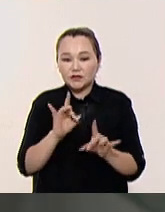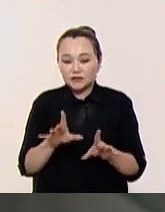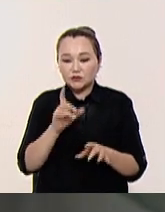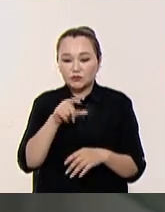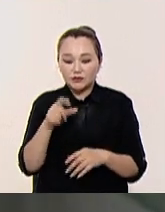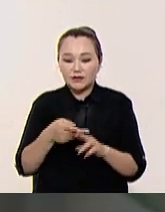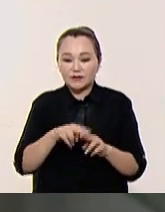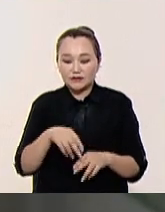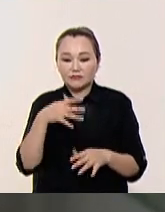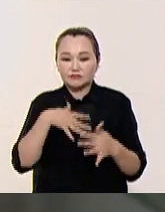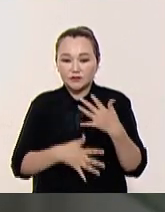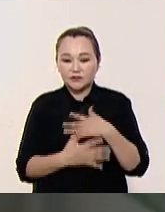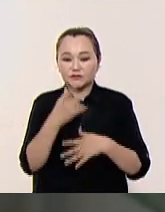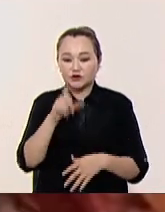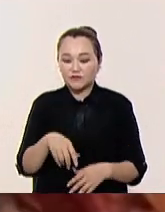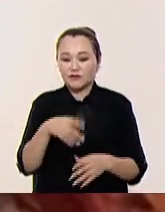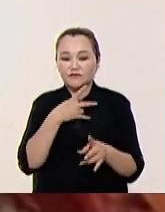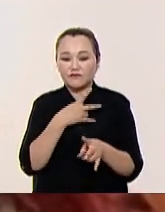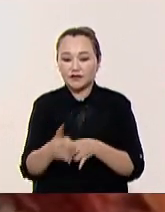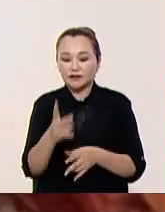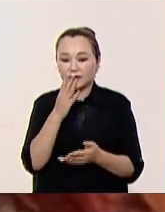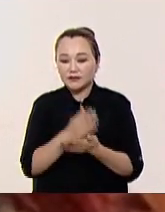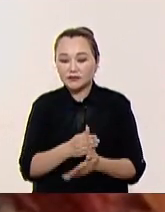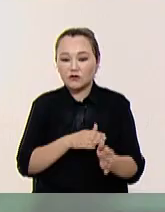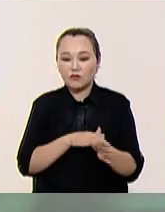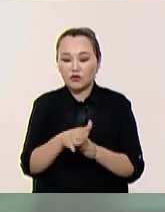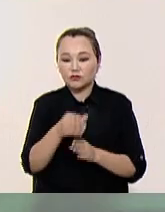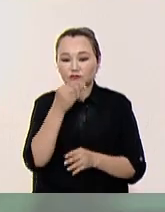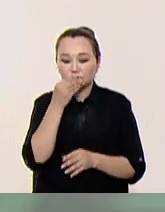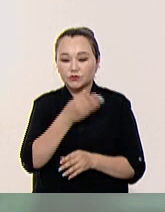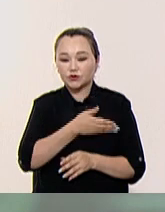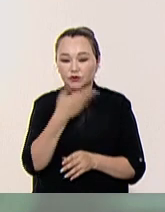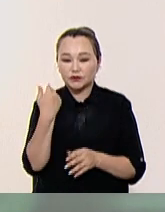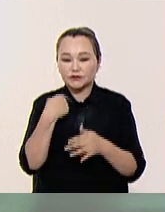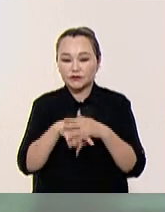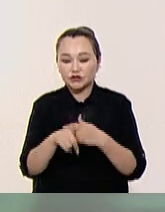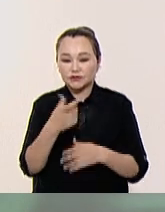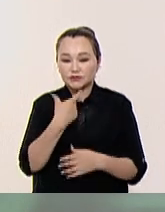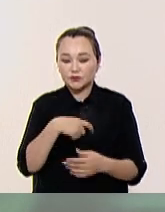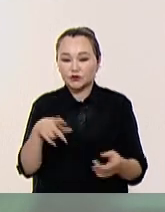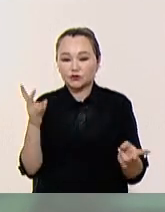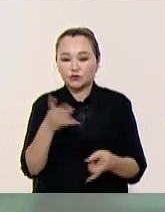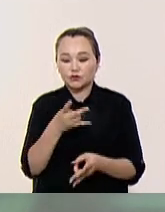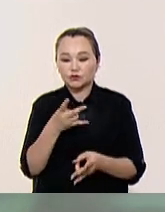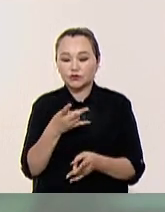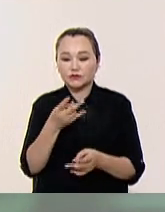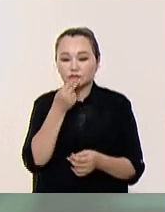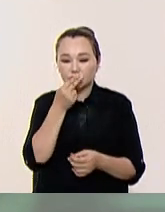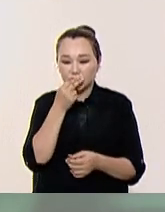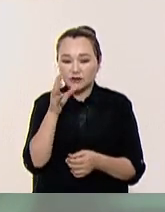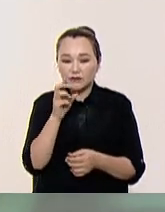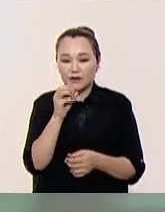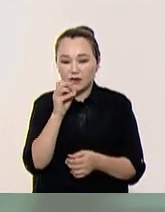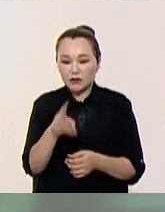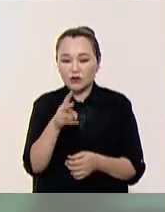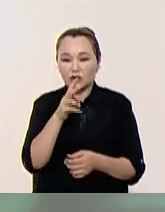бұл адам ағзасына кері әсер етеді деп отыр. Толыққанды тамақтанбайды. Яғни, өзіне қажетті бізге тағамда белок,